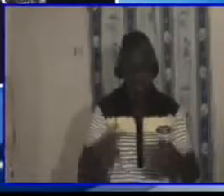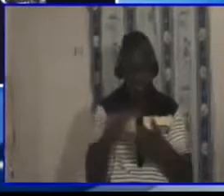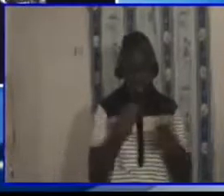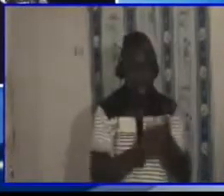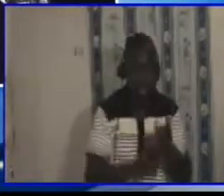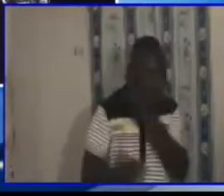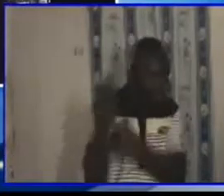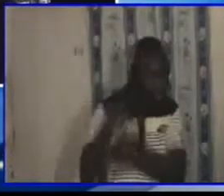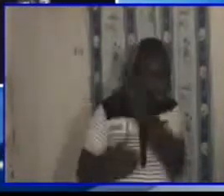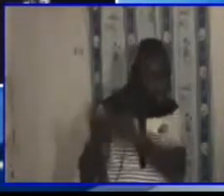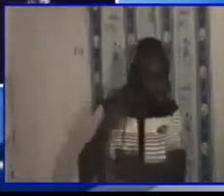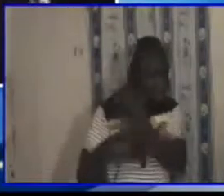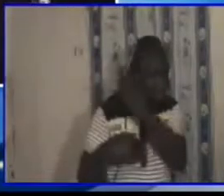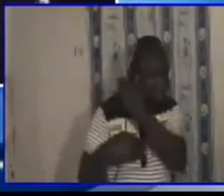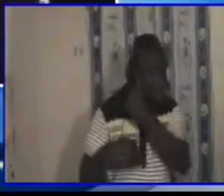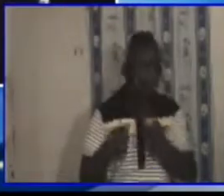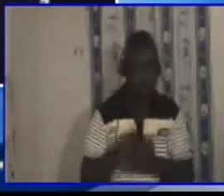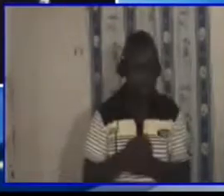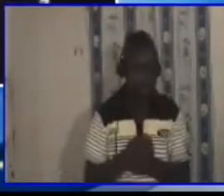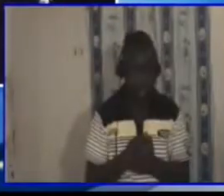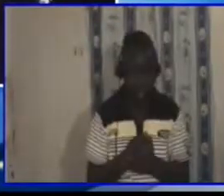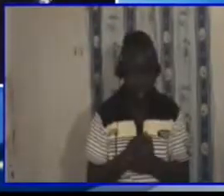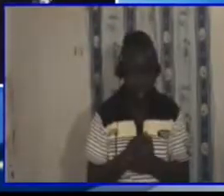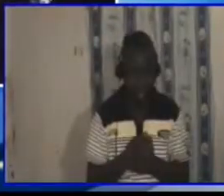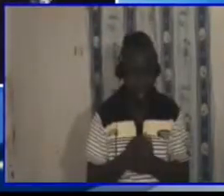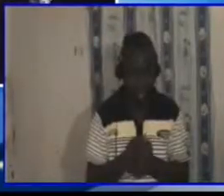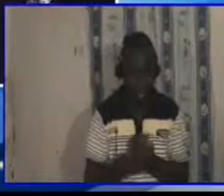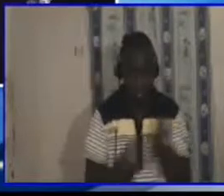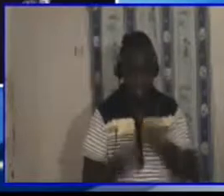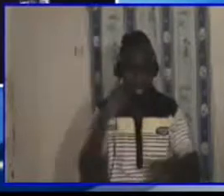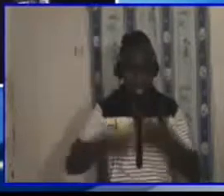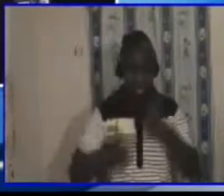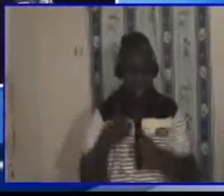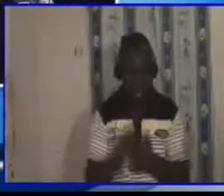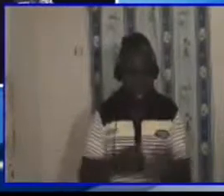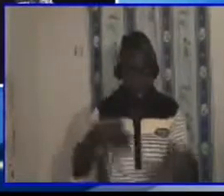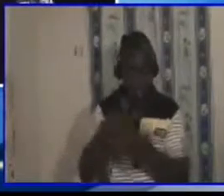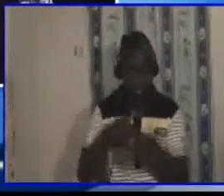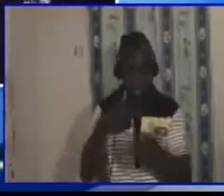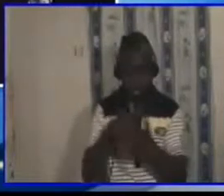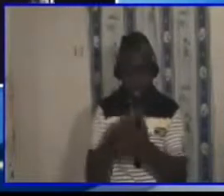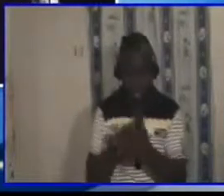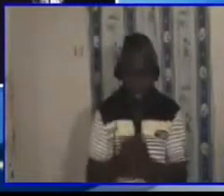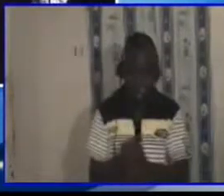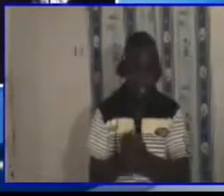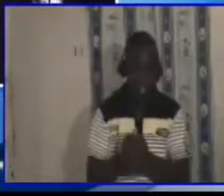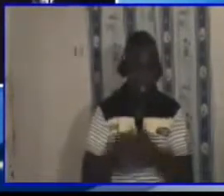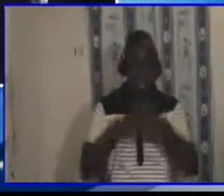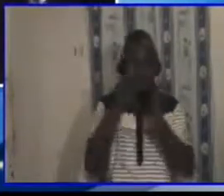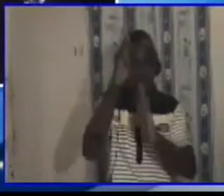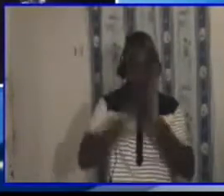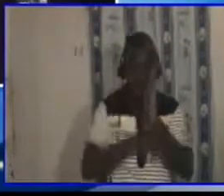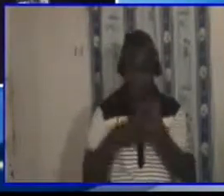cielo sulla terra è quel tempo ritorna